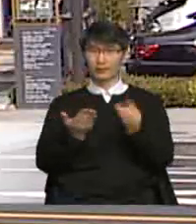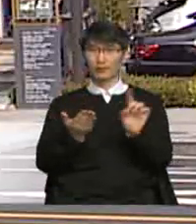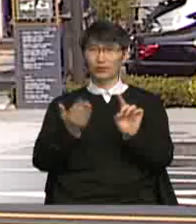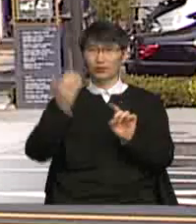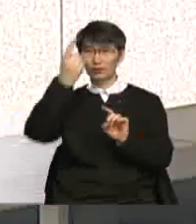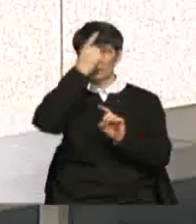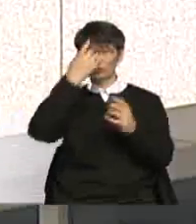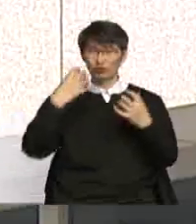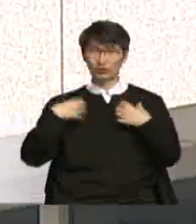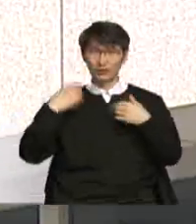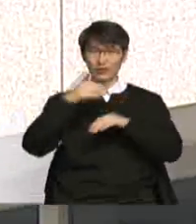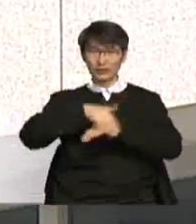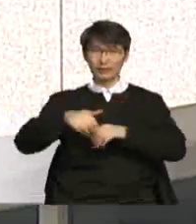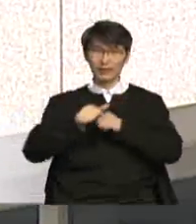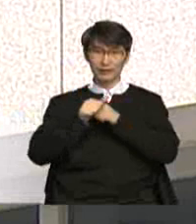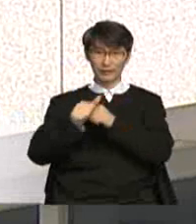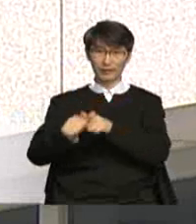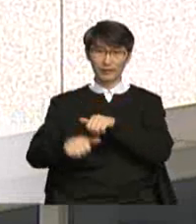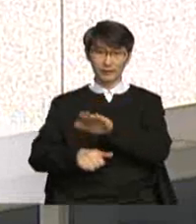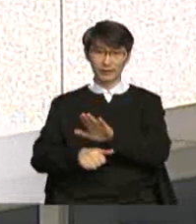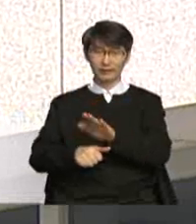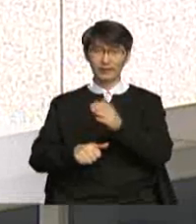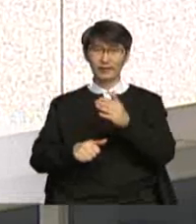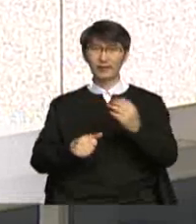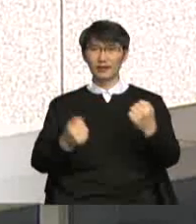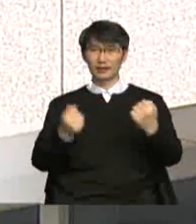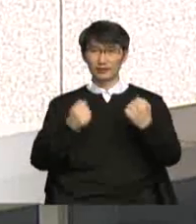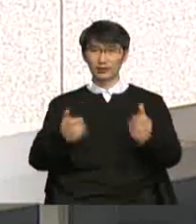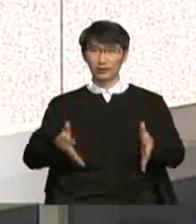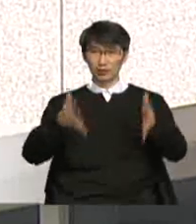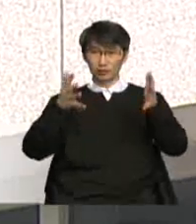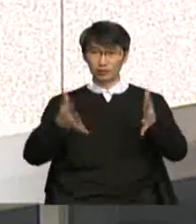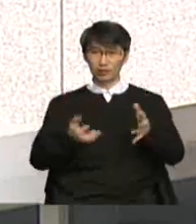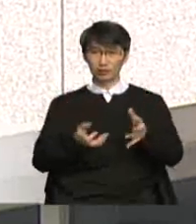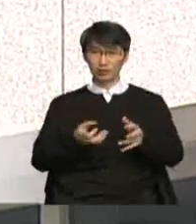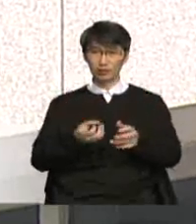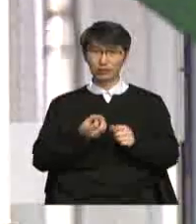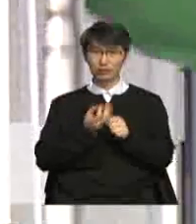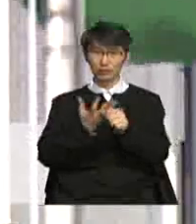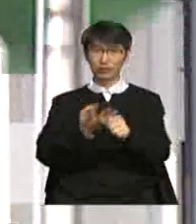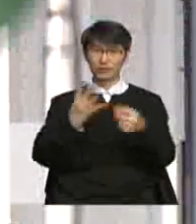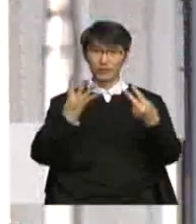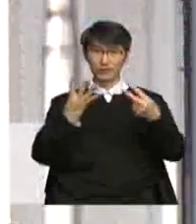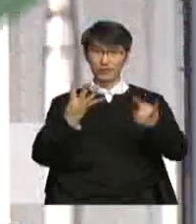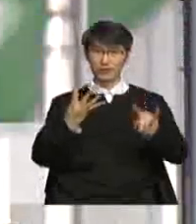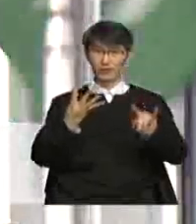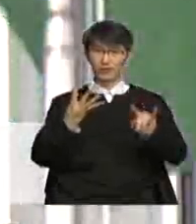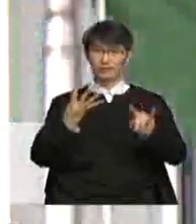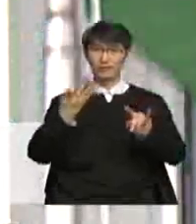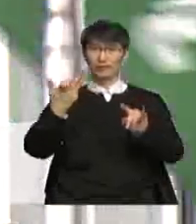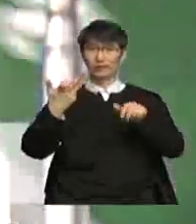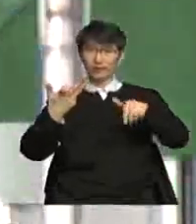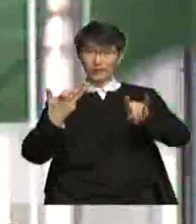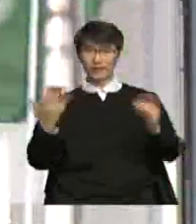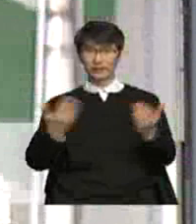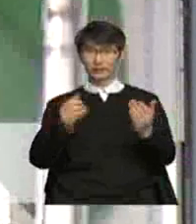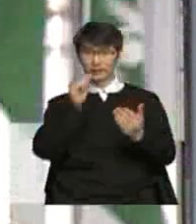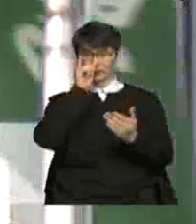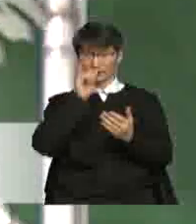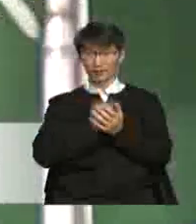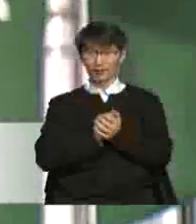한국판 뉴딜 계획에 따라 추진되는 것으로 에너지와 건물 수송 등 4대 분야에서 18개 사업이 집중 추진